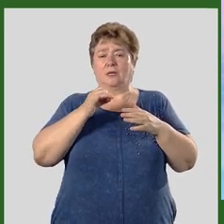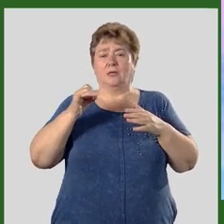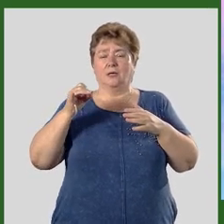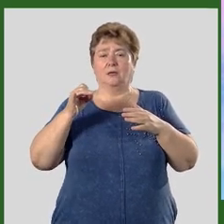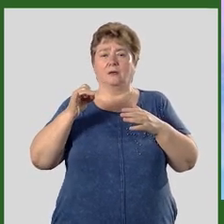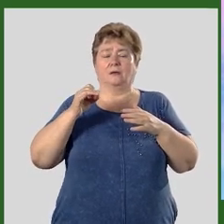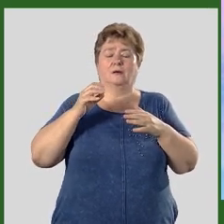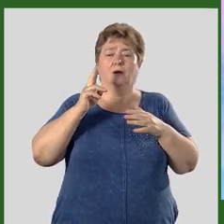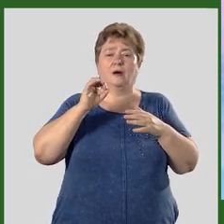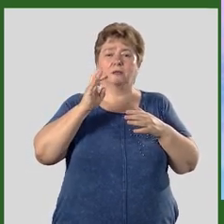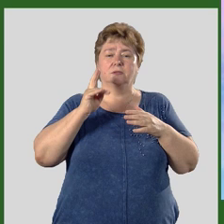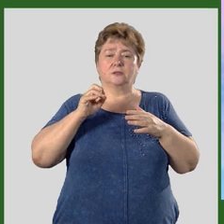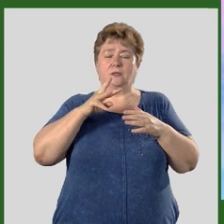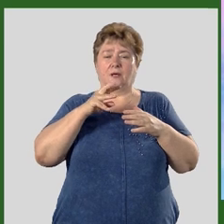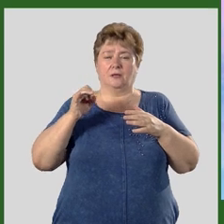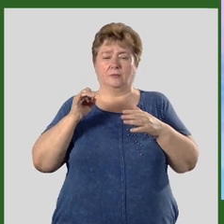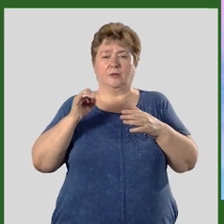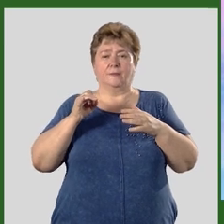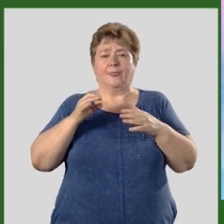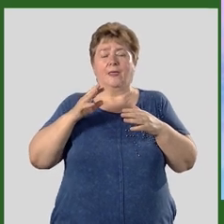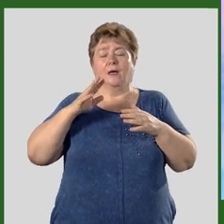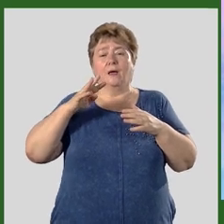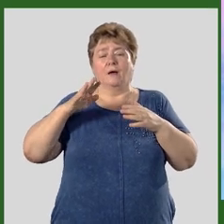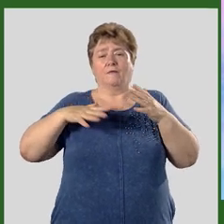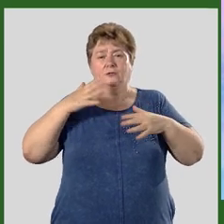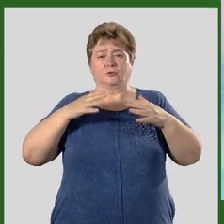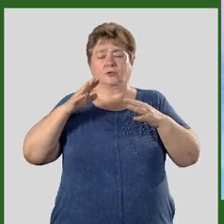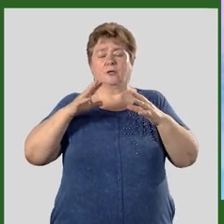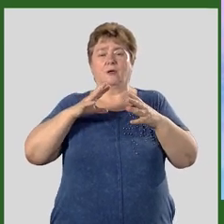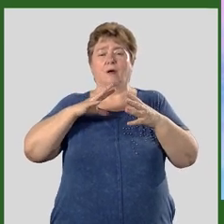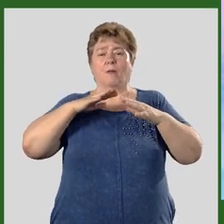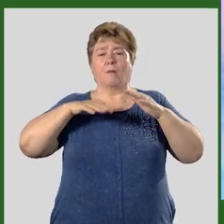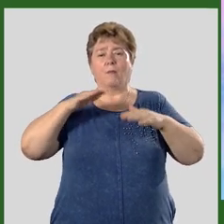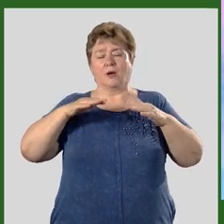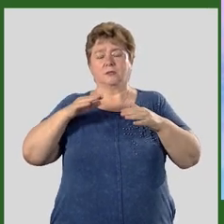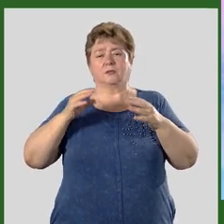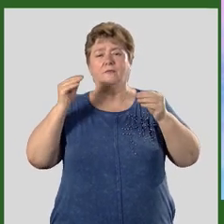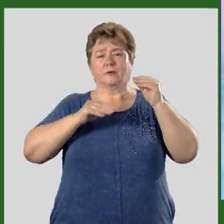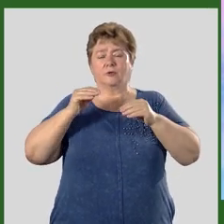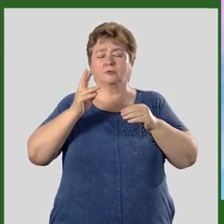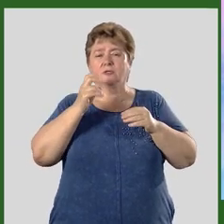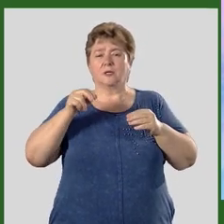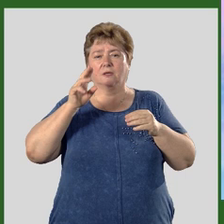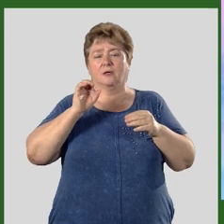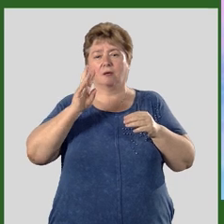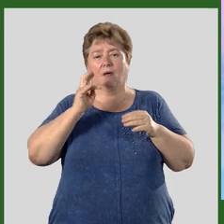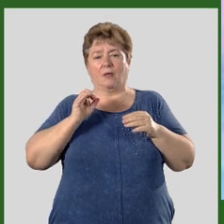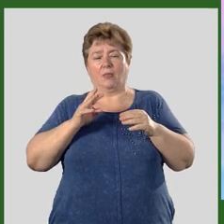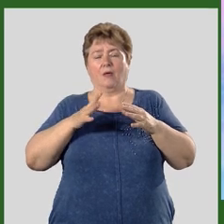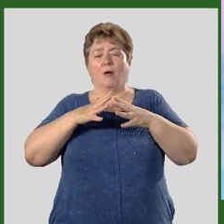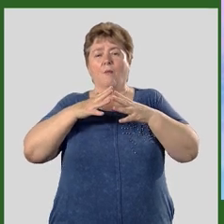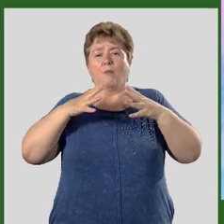континентальными. Морские воздушные массы формируются над океаном. Они